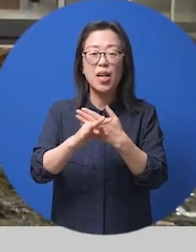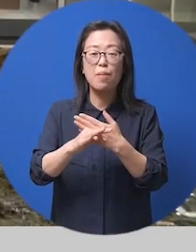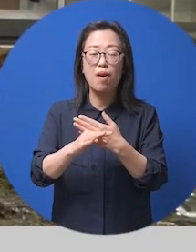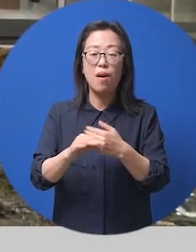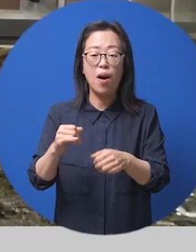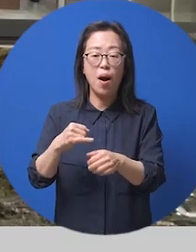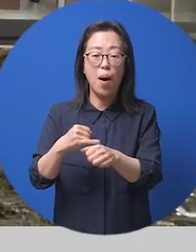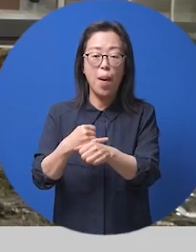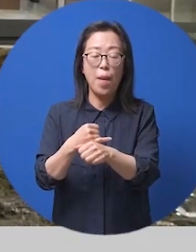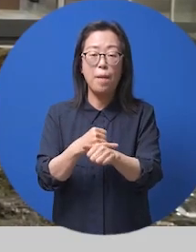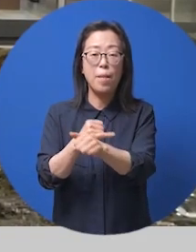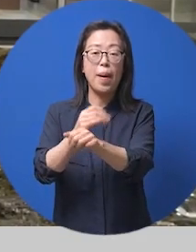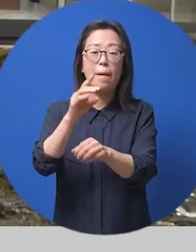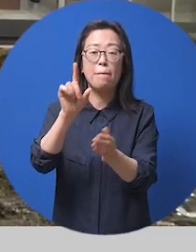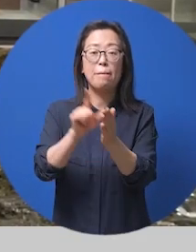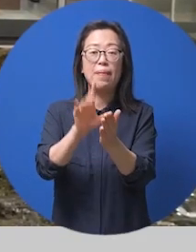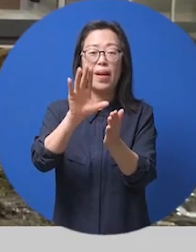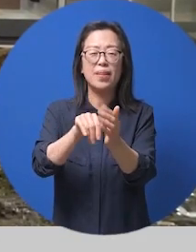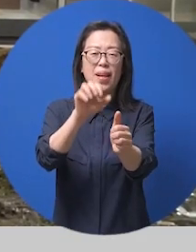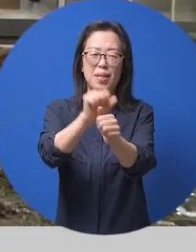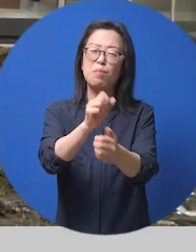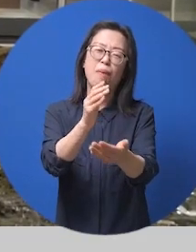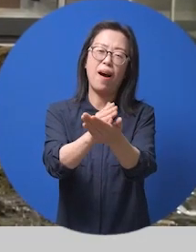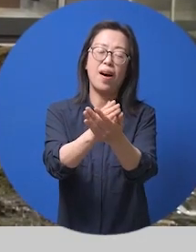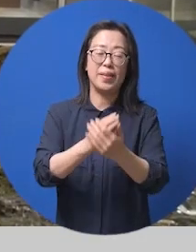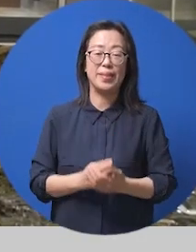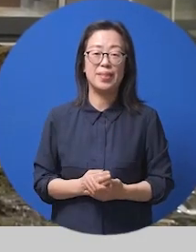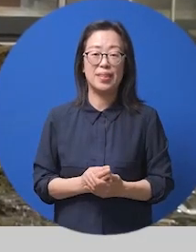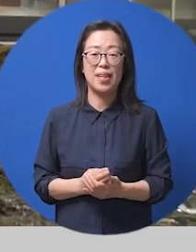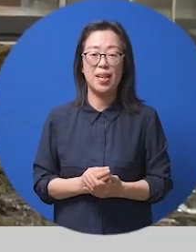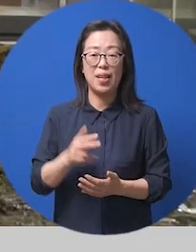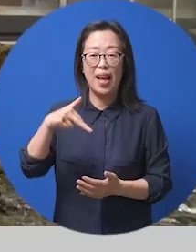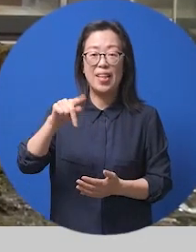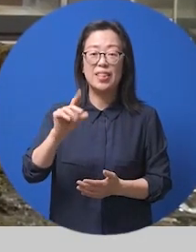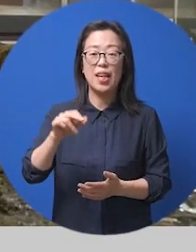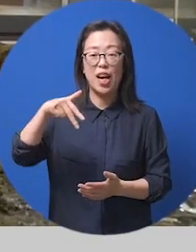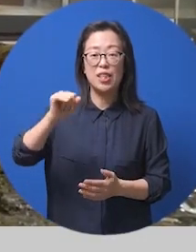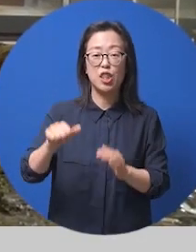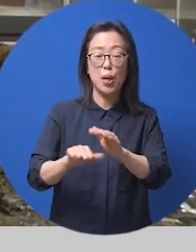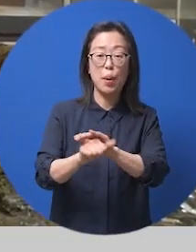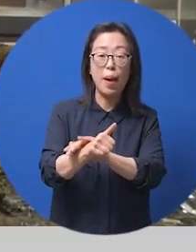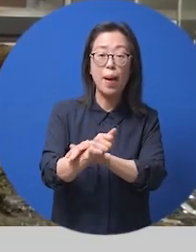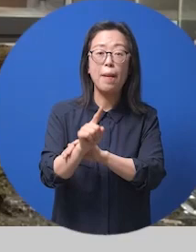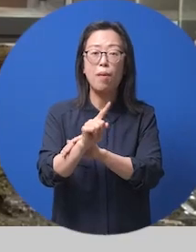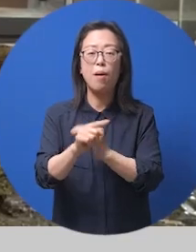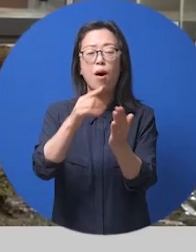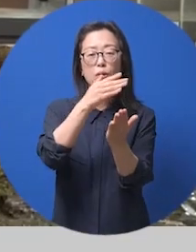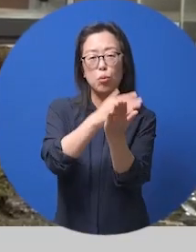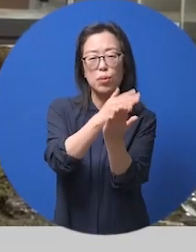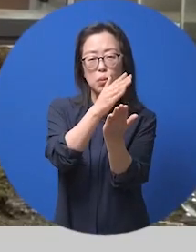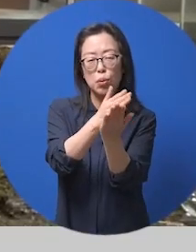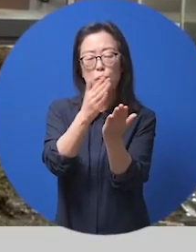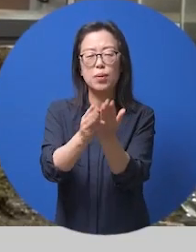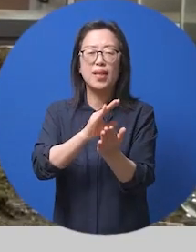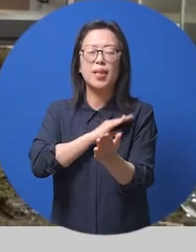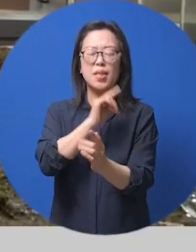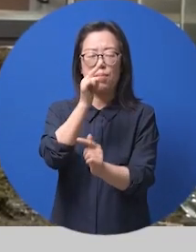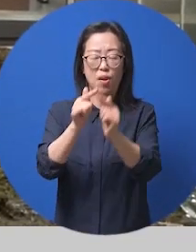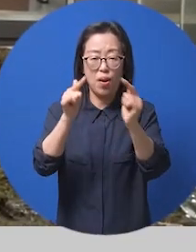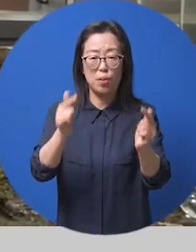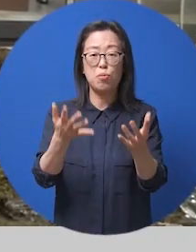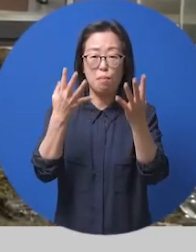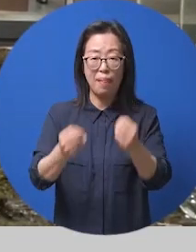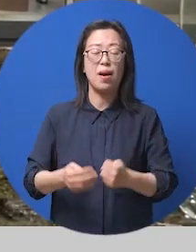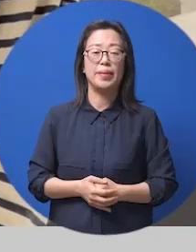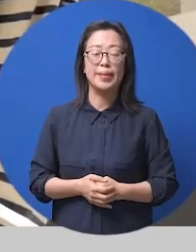자연에서 이들을 채집하지 않는 것을 추천합니다. 대표적인 장지뱀으로는 표범장지뱀, 줄장지뱀,